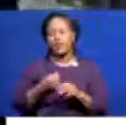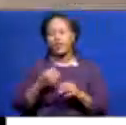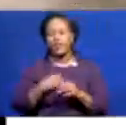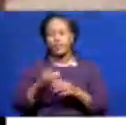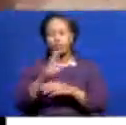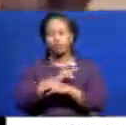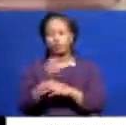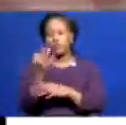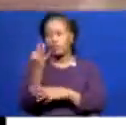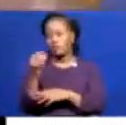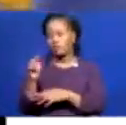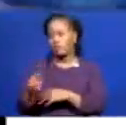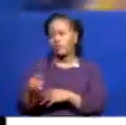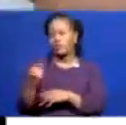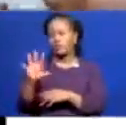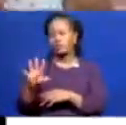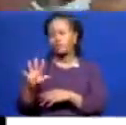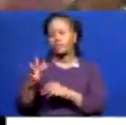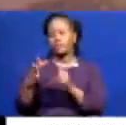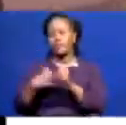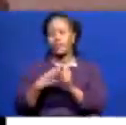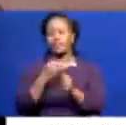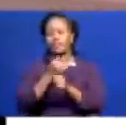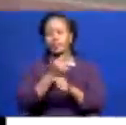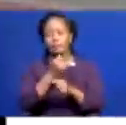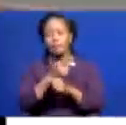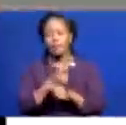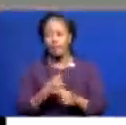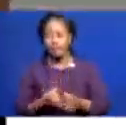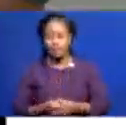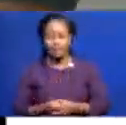dakika 3 na sekunde 58.57.